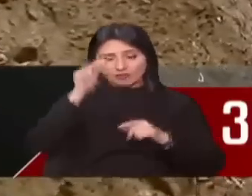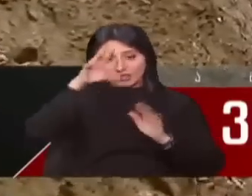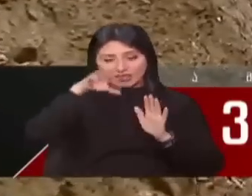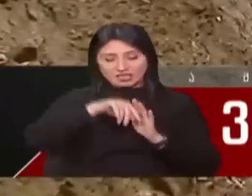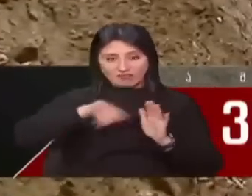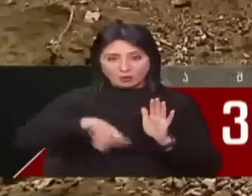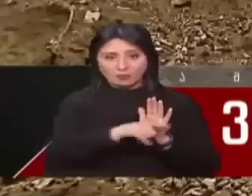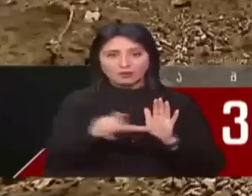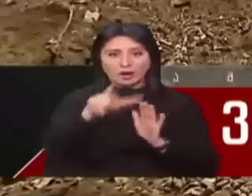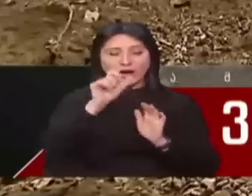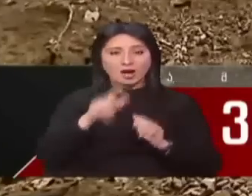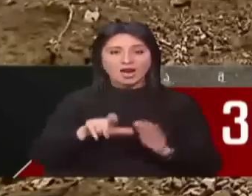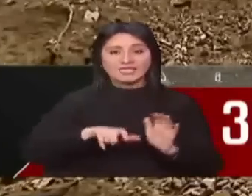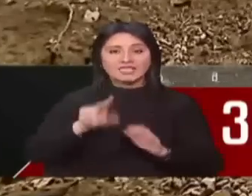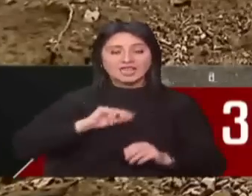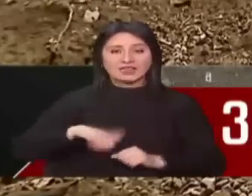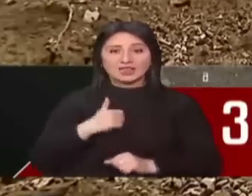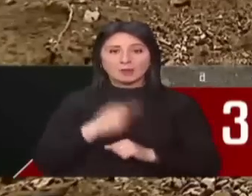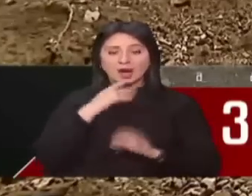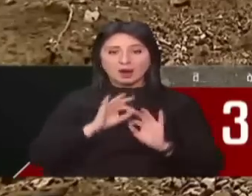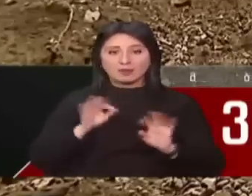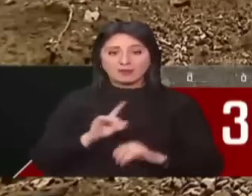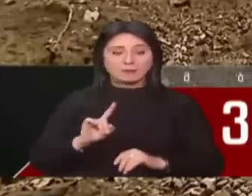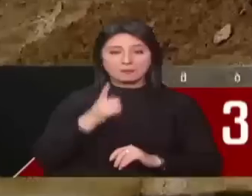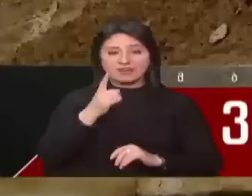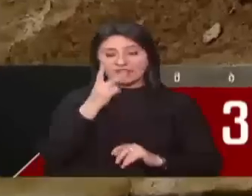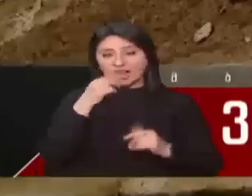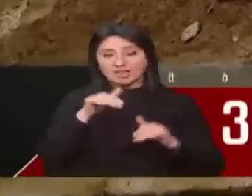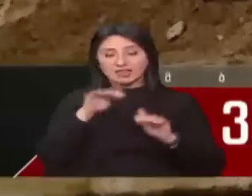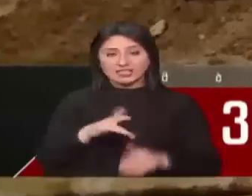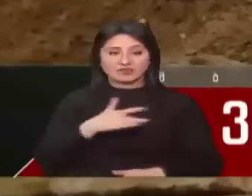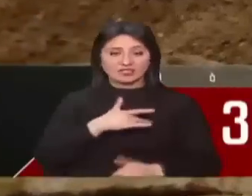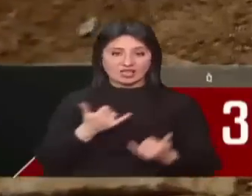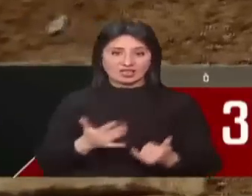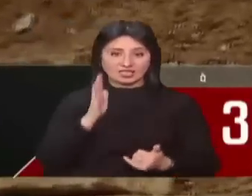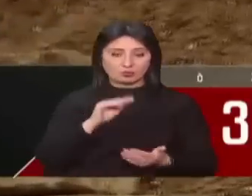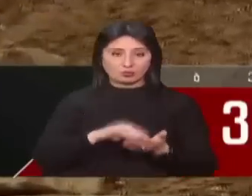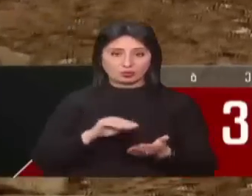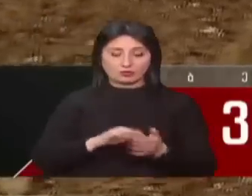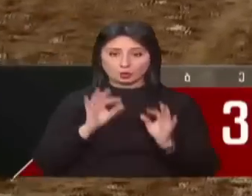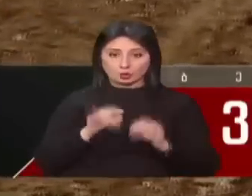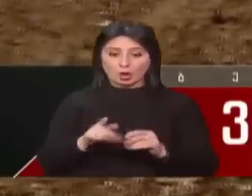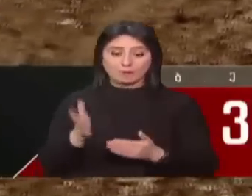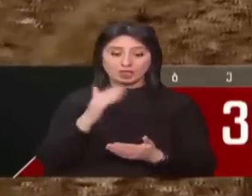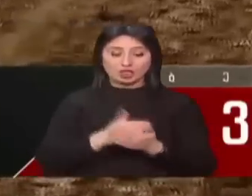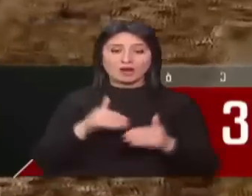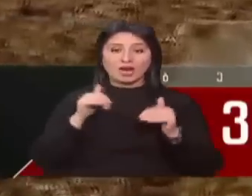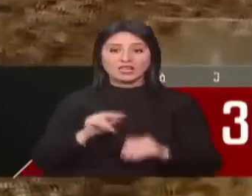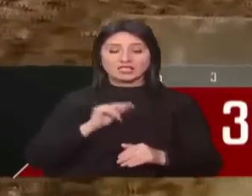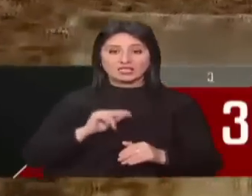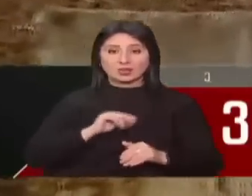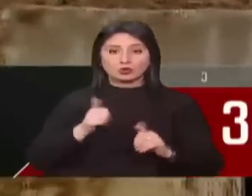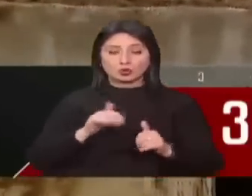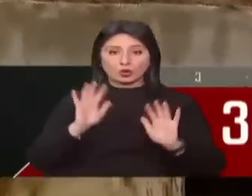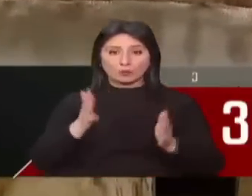სწავლობენ რელიეფს. როგორც გზების დეპარტამენტში აცხადებენ, პირველადი დასკვნა სავარაუდოდ დღესვე დაიდება და სწორედ ამის შემდეგ გადაწყდება,